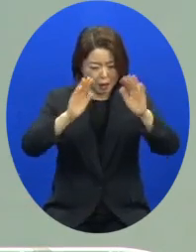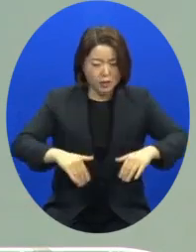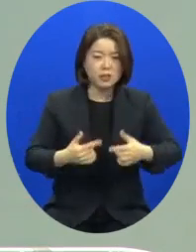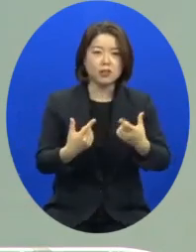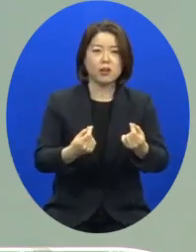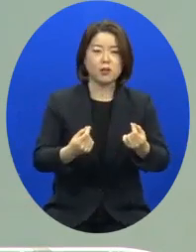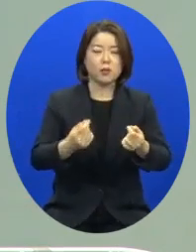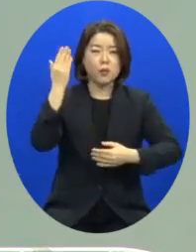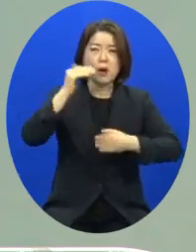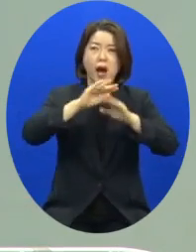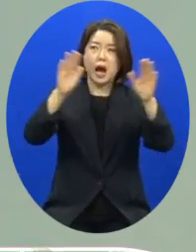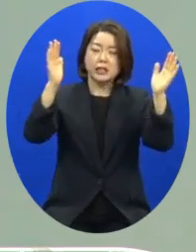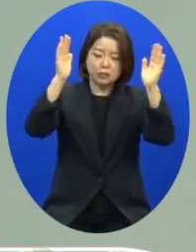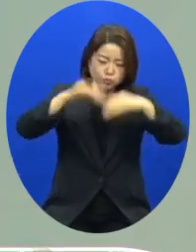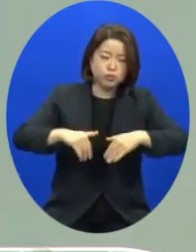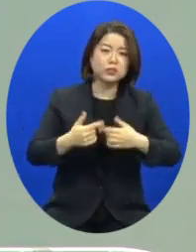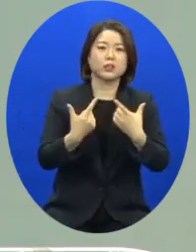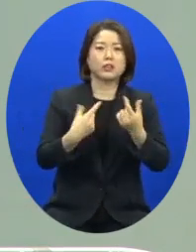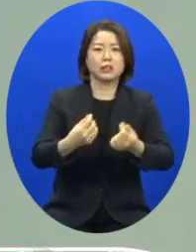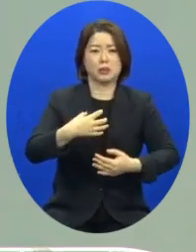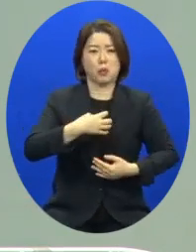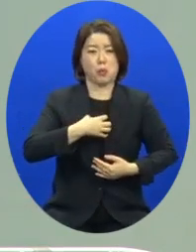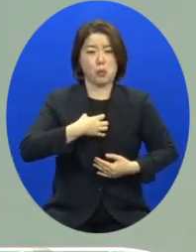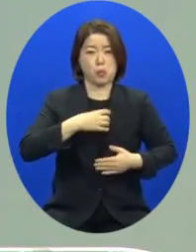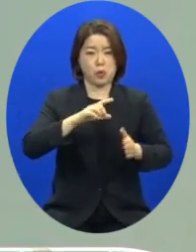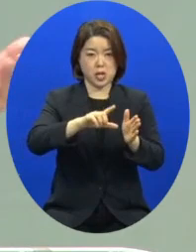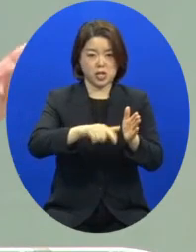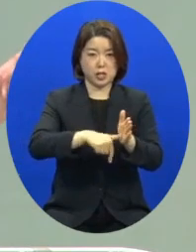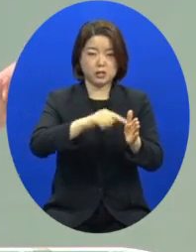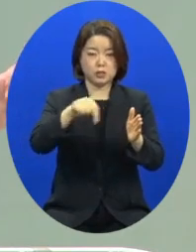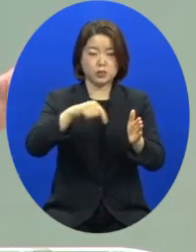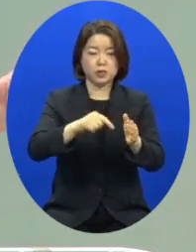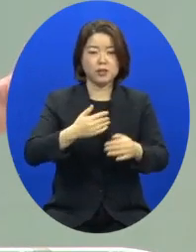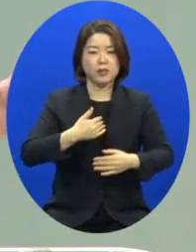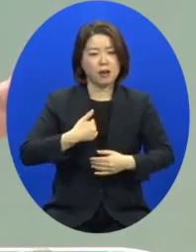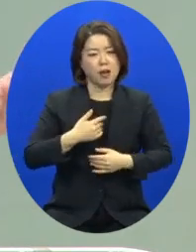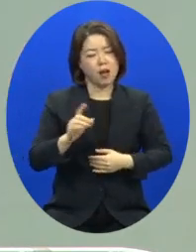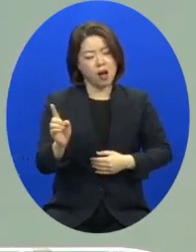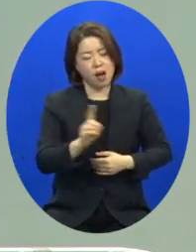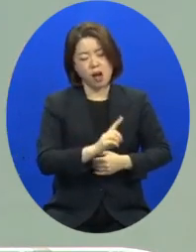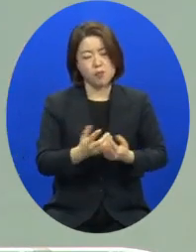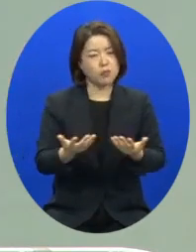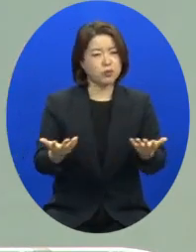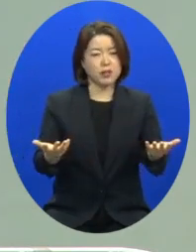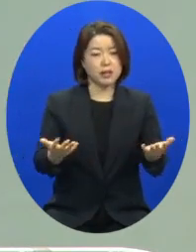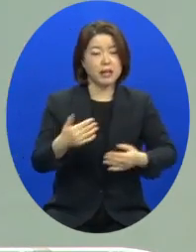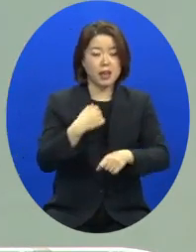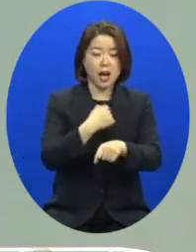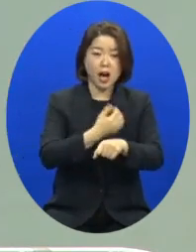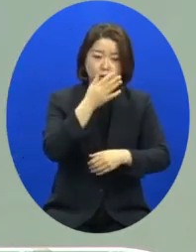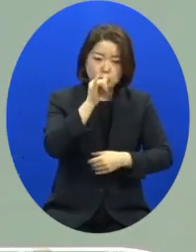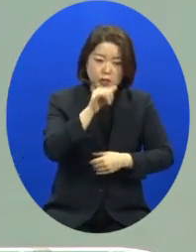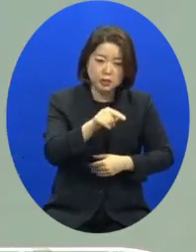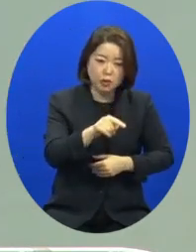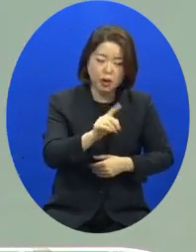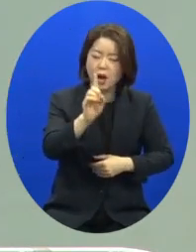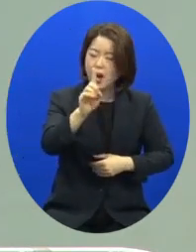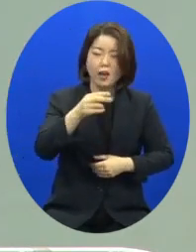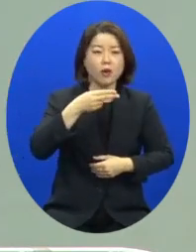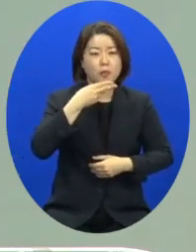하늘이 무너지는 것 같은 위기 속에 내가 아무것도 아니구나, 내가 할 수 있는 게 아무것도